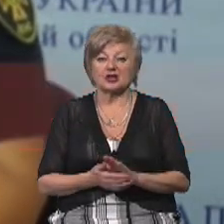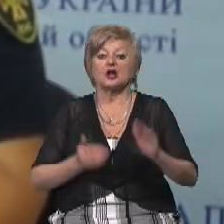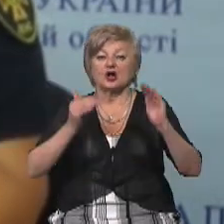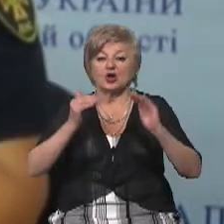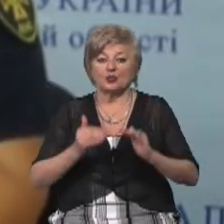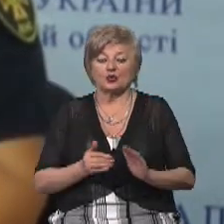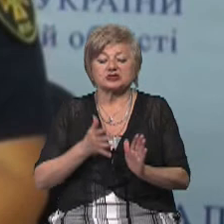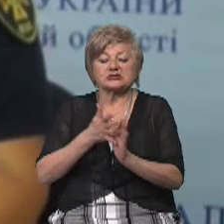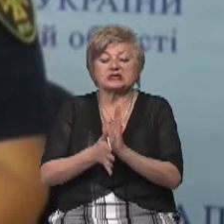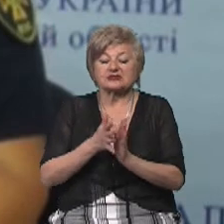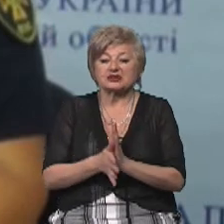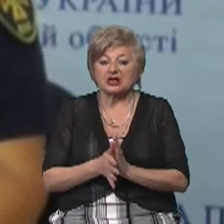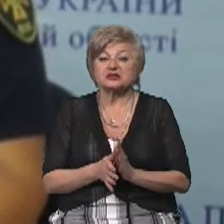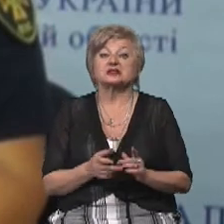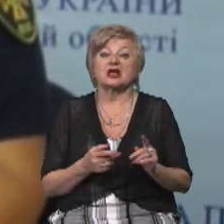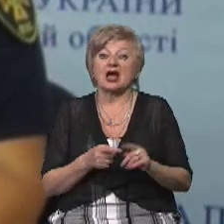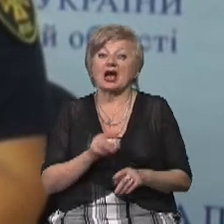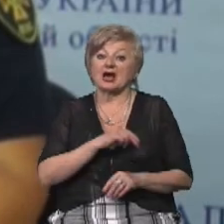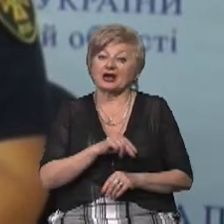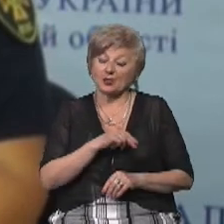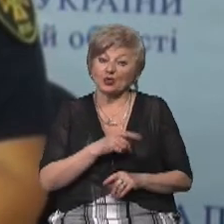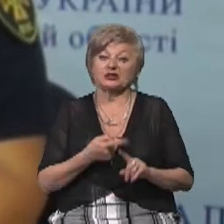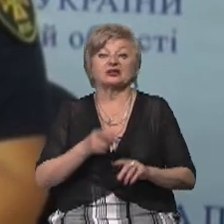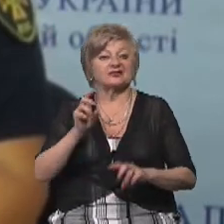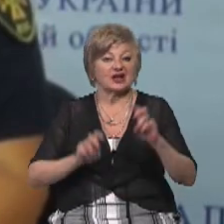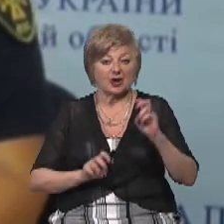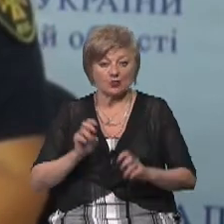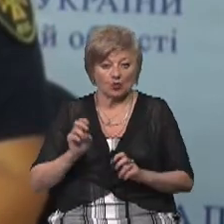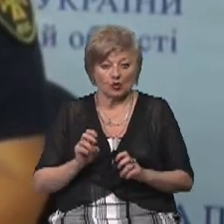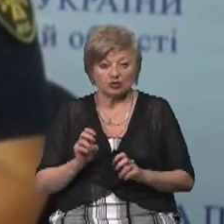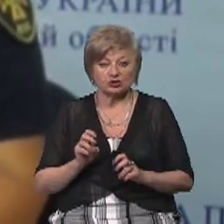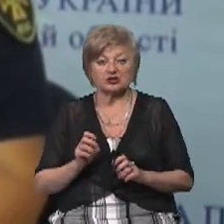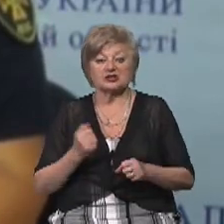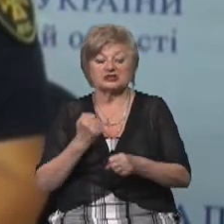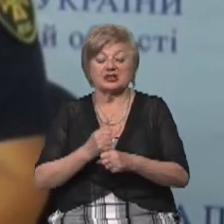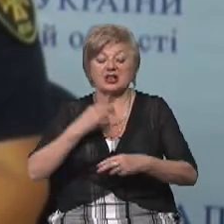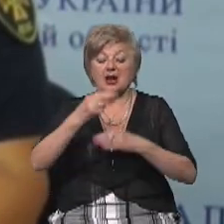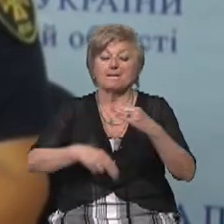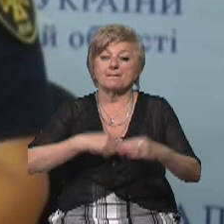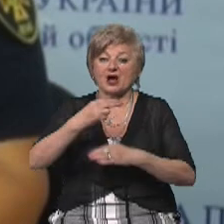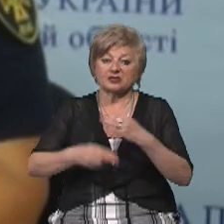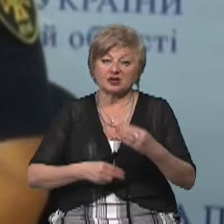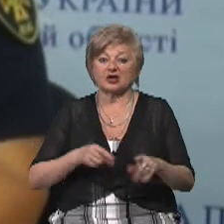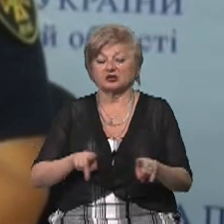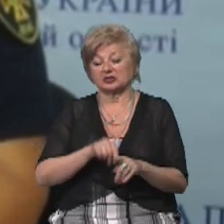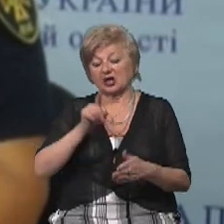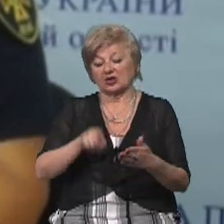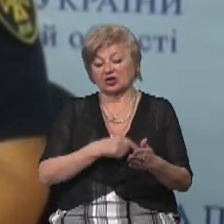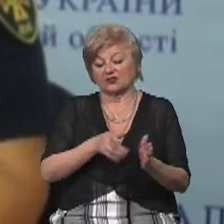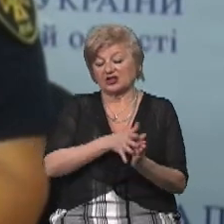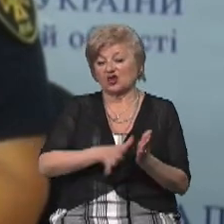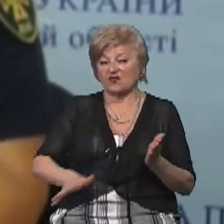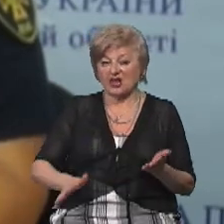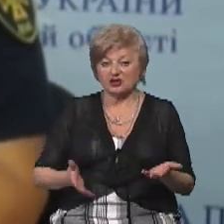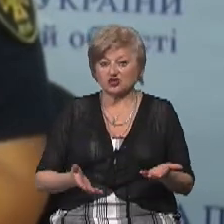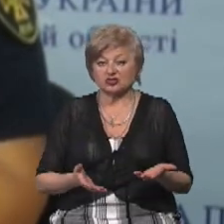концентрацію речовини. А співробітники титано-магнієвого комбінату наложили бандаж і таким чином ліквідували течію і